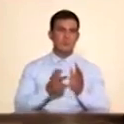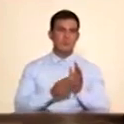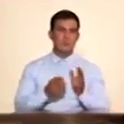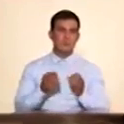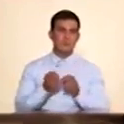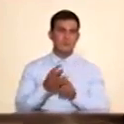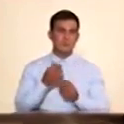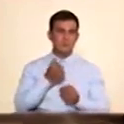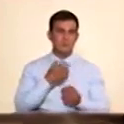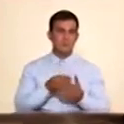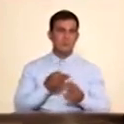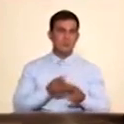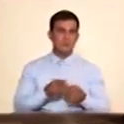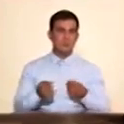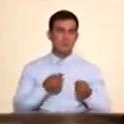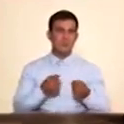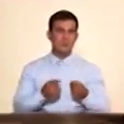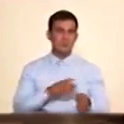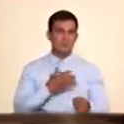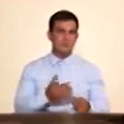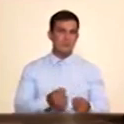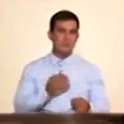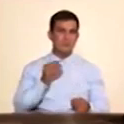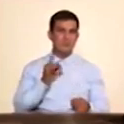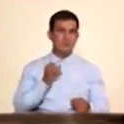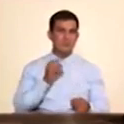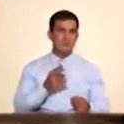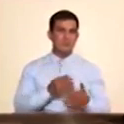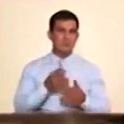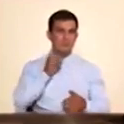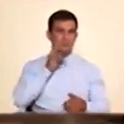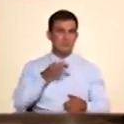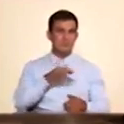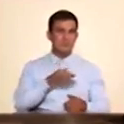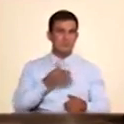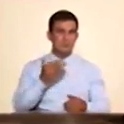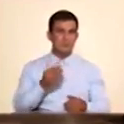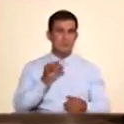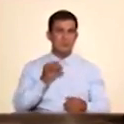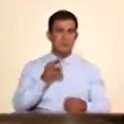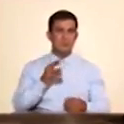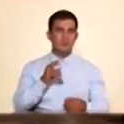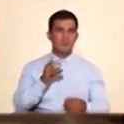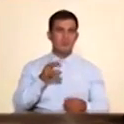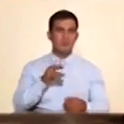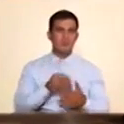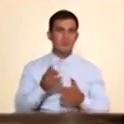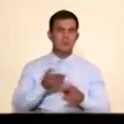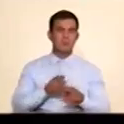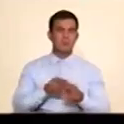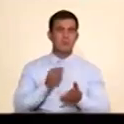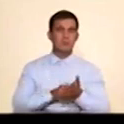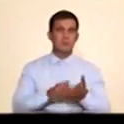768-814 yillarda hukmronlik qilgan va Franklar davlati imperiya deb atalishiga asosiy sabab